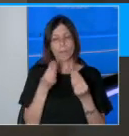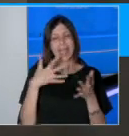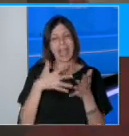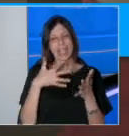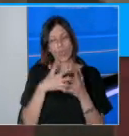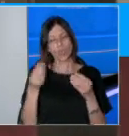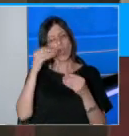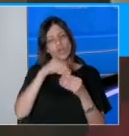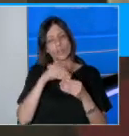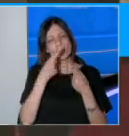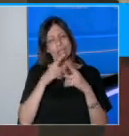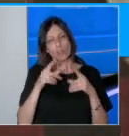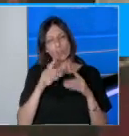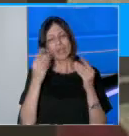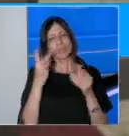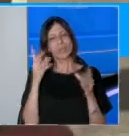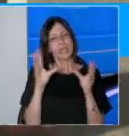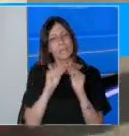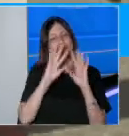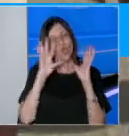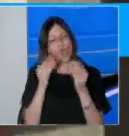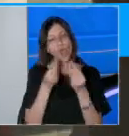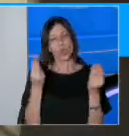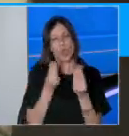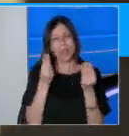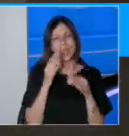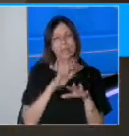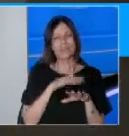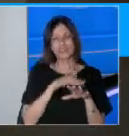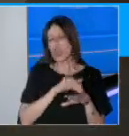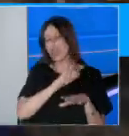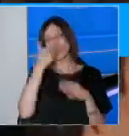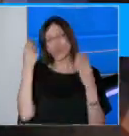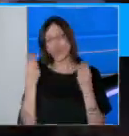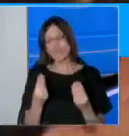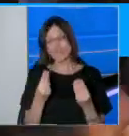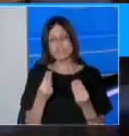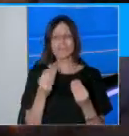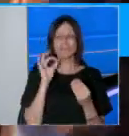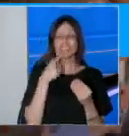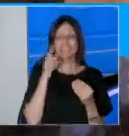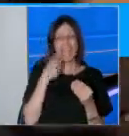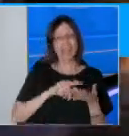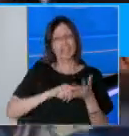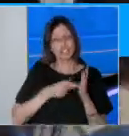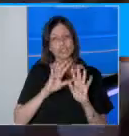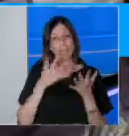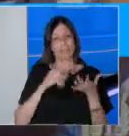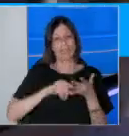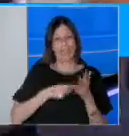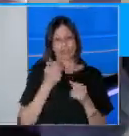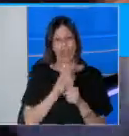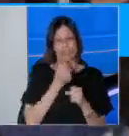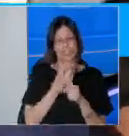כמובן שמתייעצים עם כל אנשי המקצוע הטובים ביותר, כדי, וצריך להדגיש מה המטרה, הרי מה המטרה שעושים